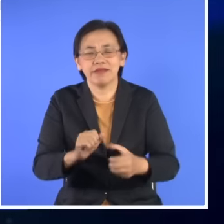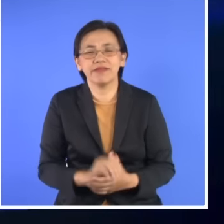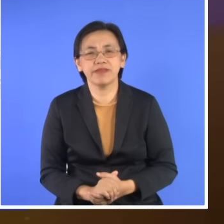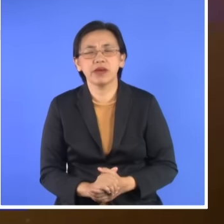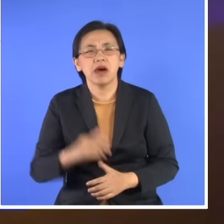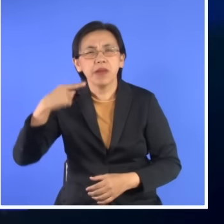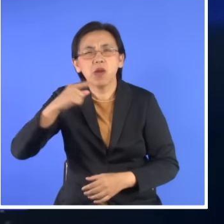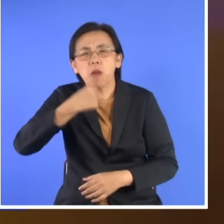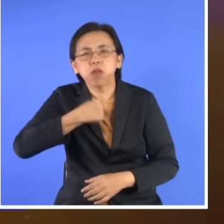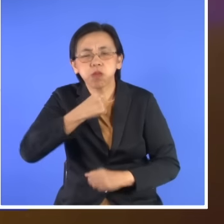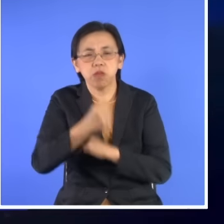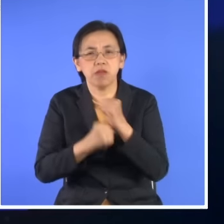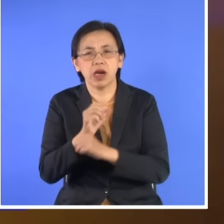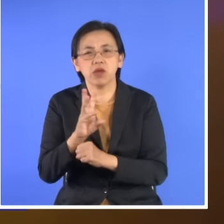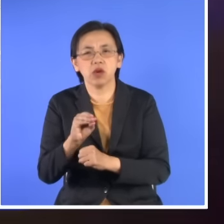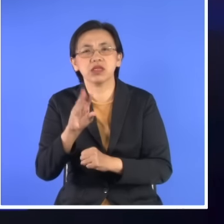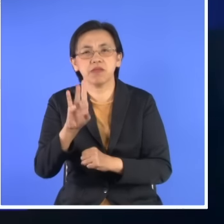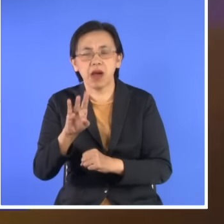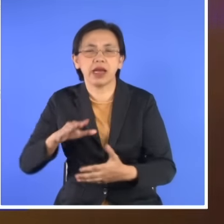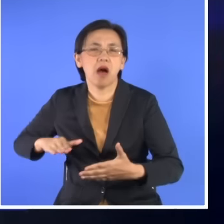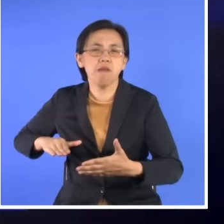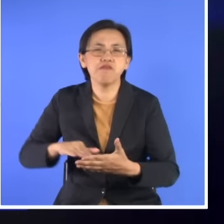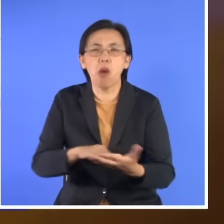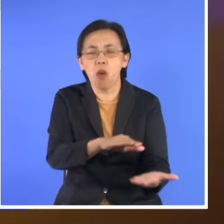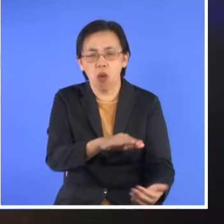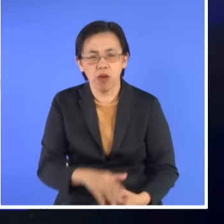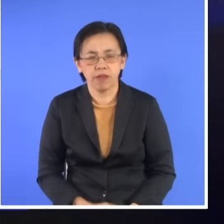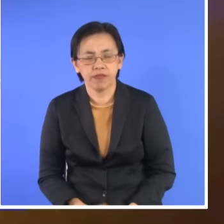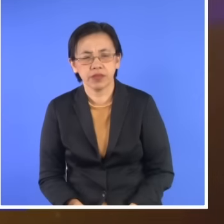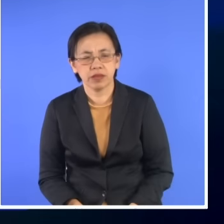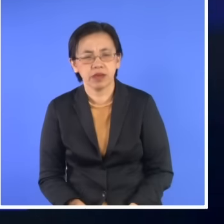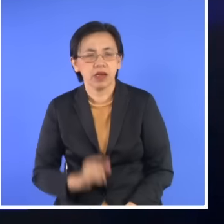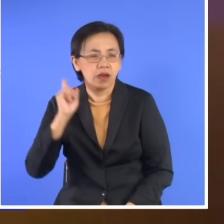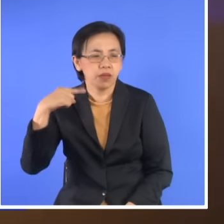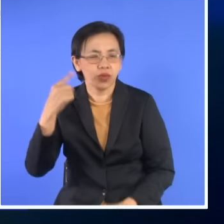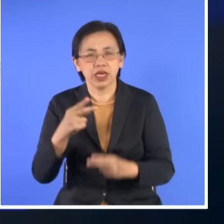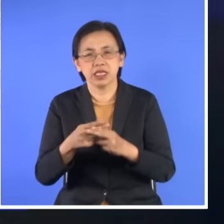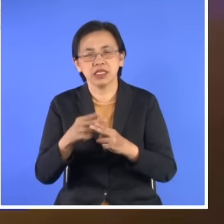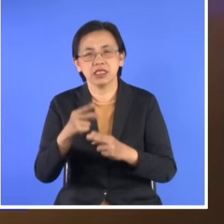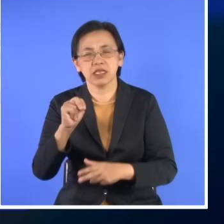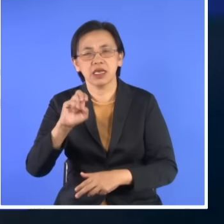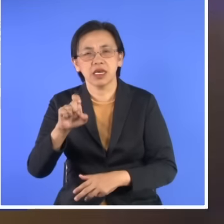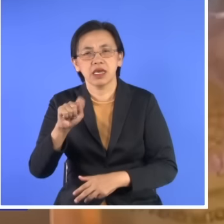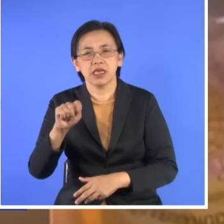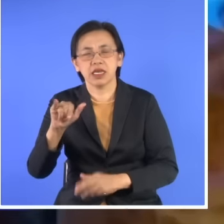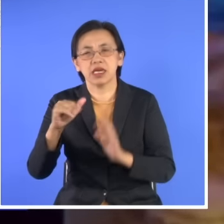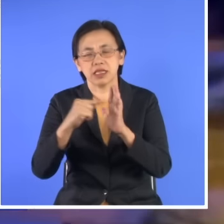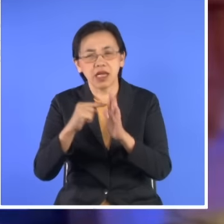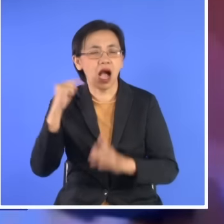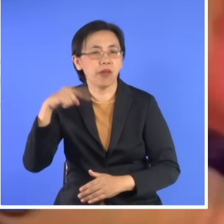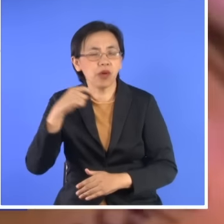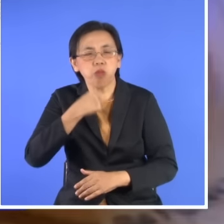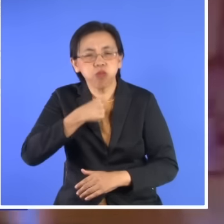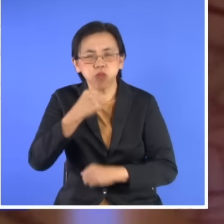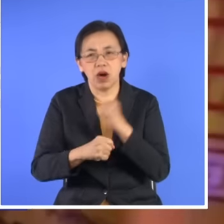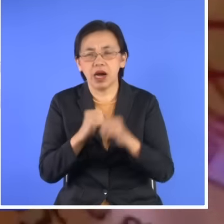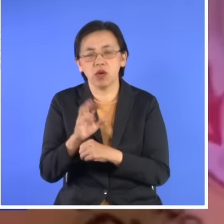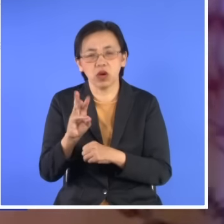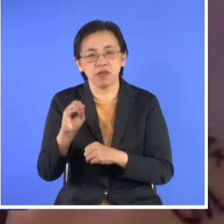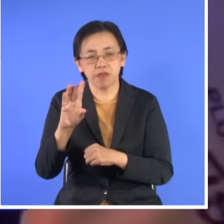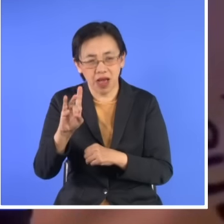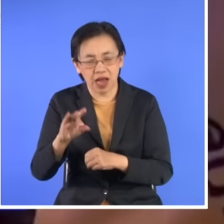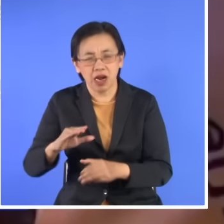ป้าวัย 68ปีนะคะนางสาวนิตยาแซ่อึ้งคือตอนนั้นเนี่ยยังไม่เสียชีวิต